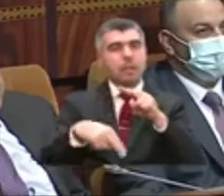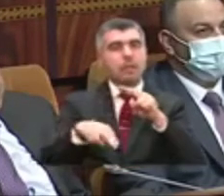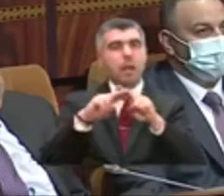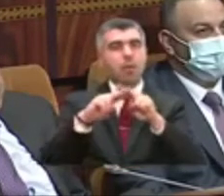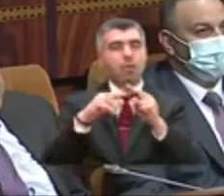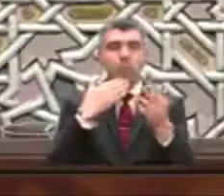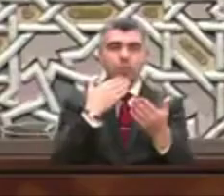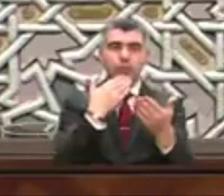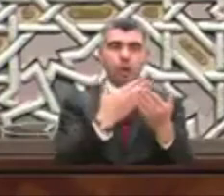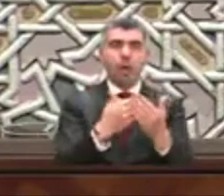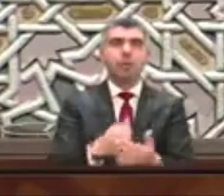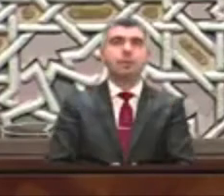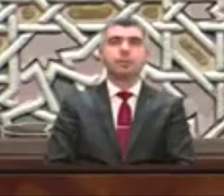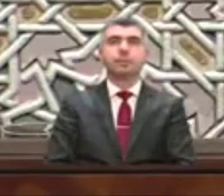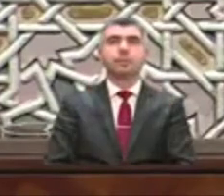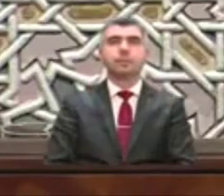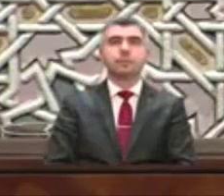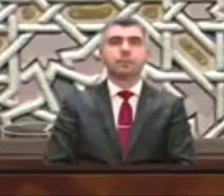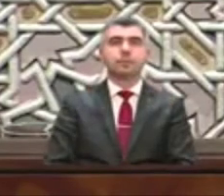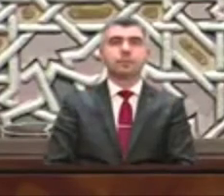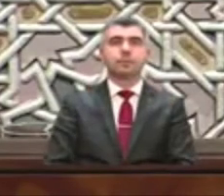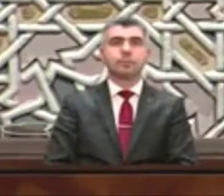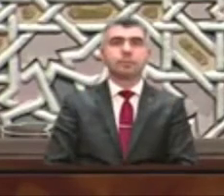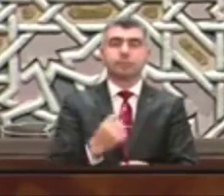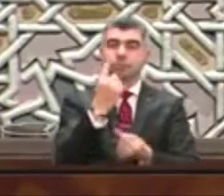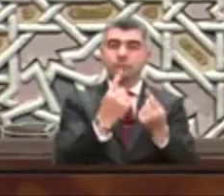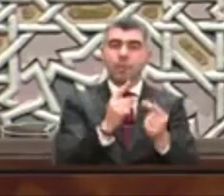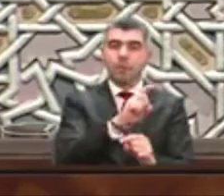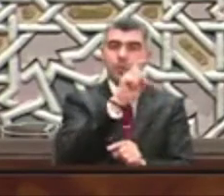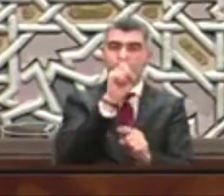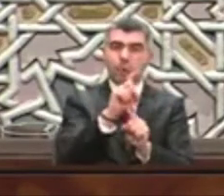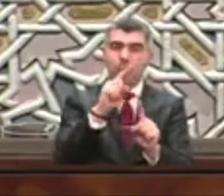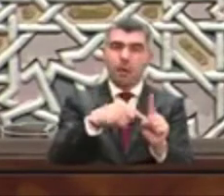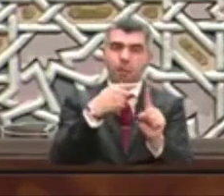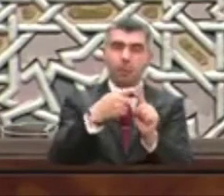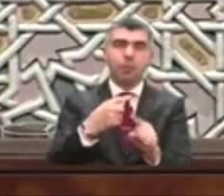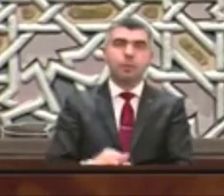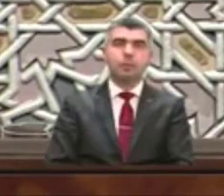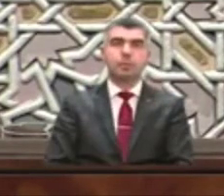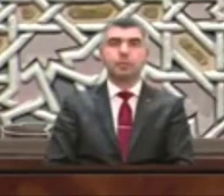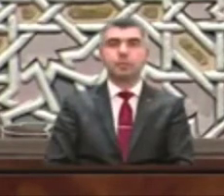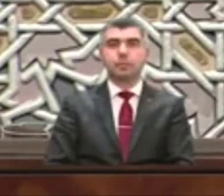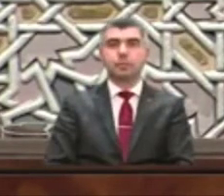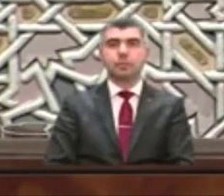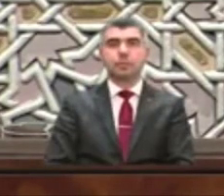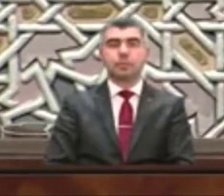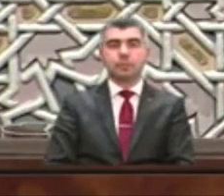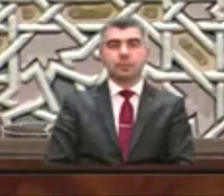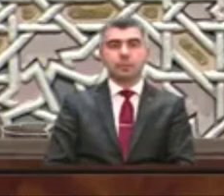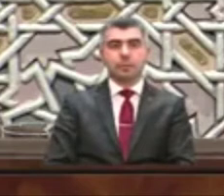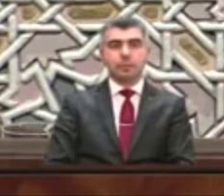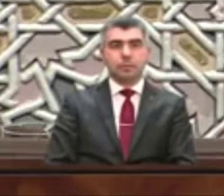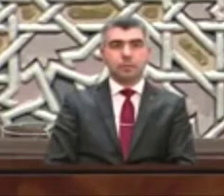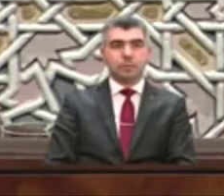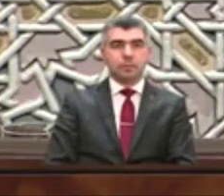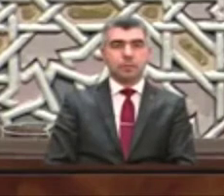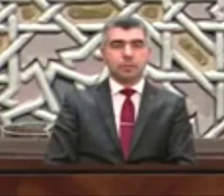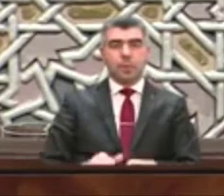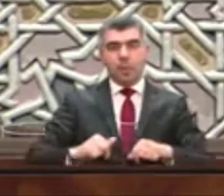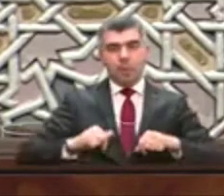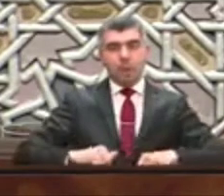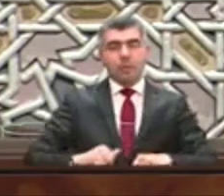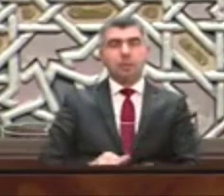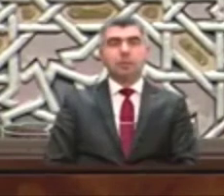وشكرا. شكرا سيد النائب المحترمة. هل هناك من تعقيب إضافي في الموضوع؟ تفضل سيد النائب. سيد وزير